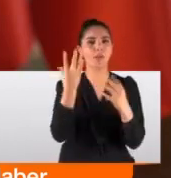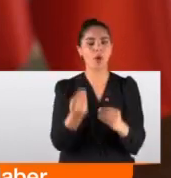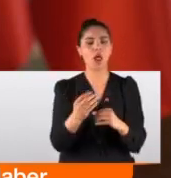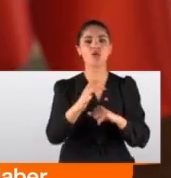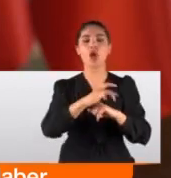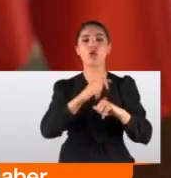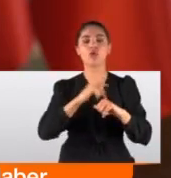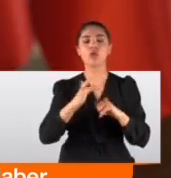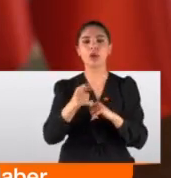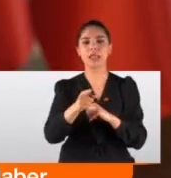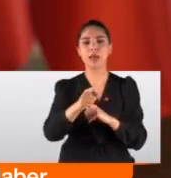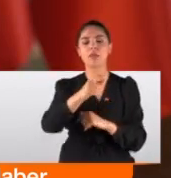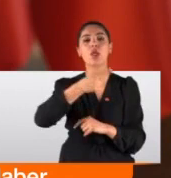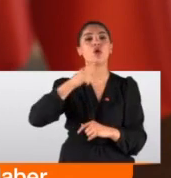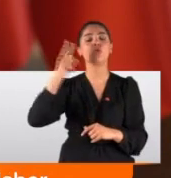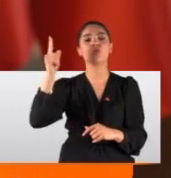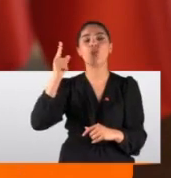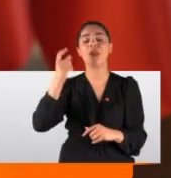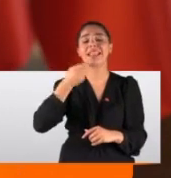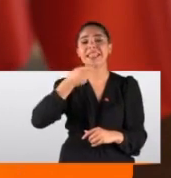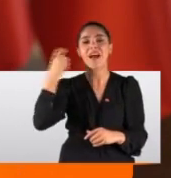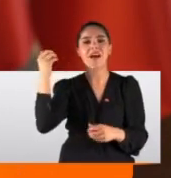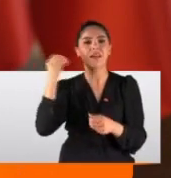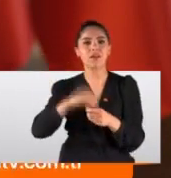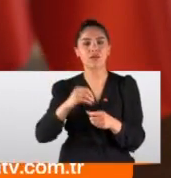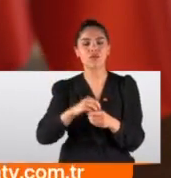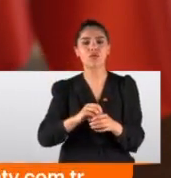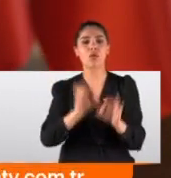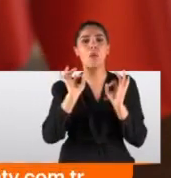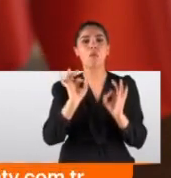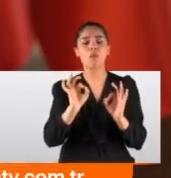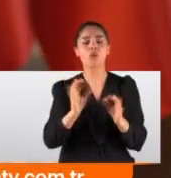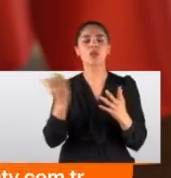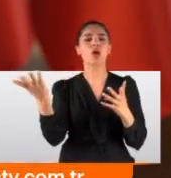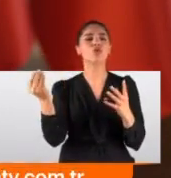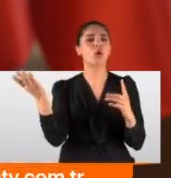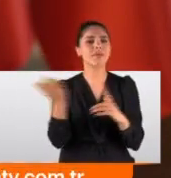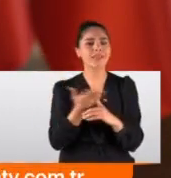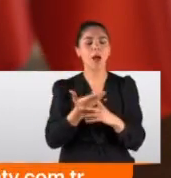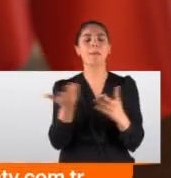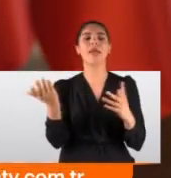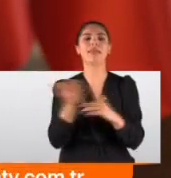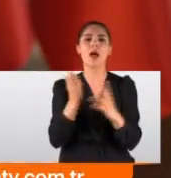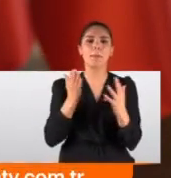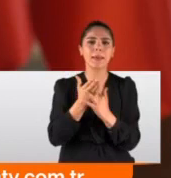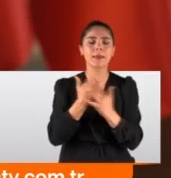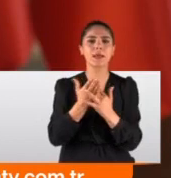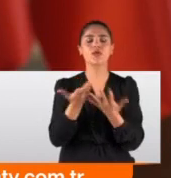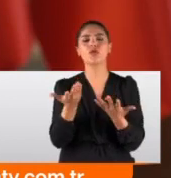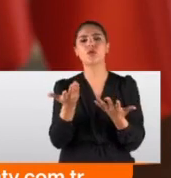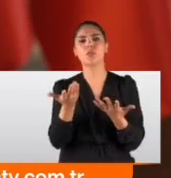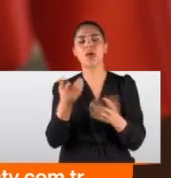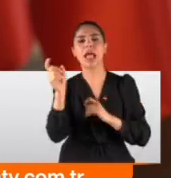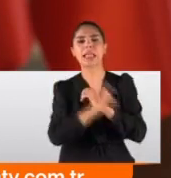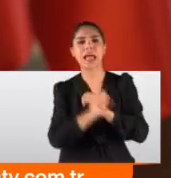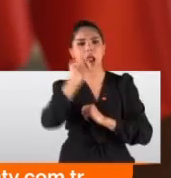Ülkemiz Cumhuriyet tarihi boyunca elbette pek çok darbeye, darbe girişimine, kalkışmaya,